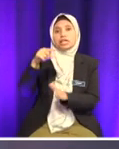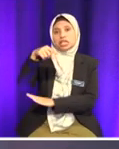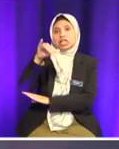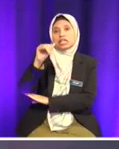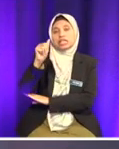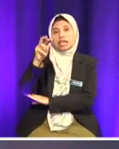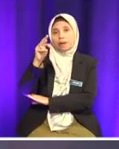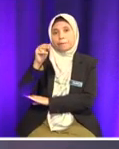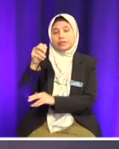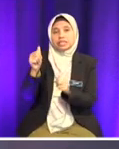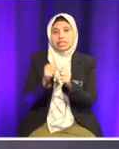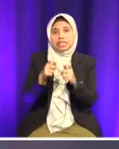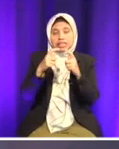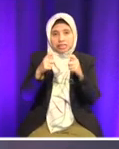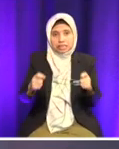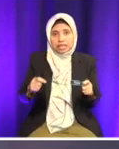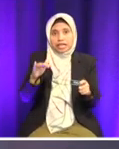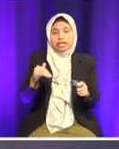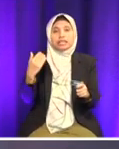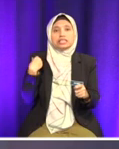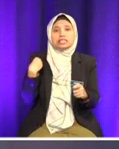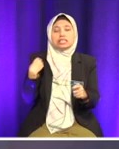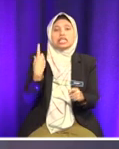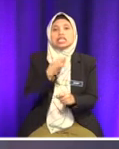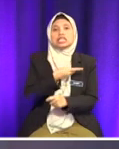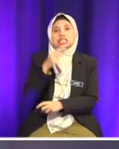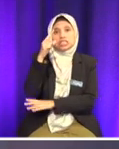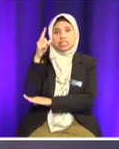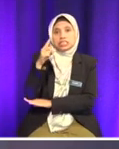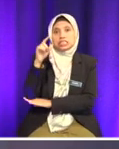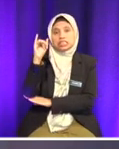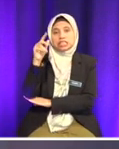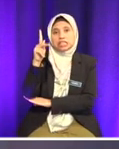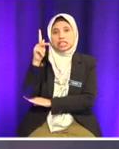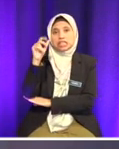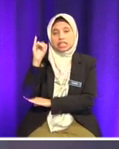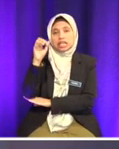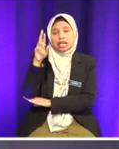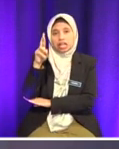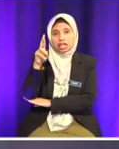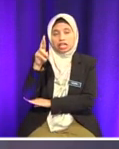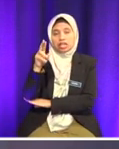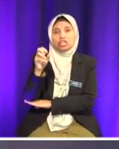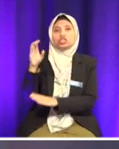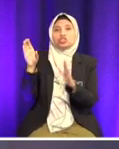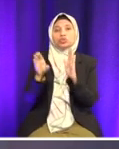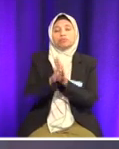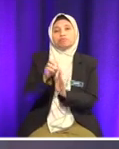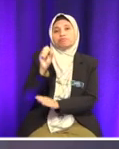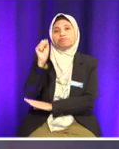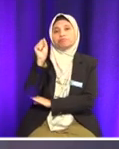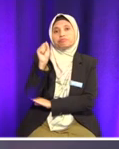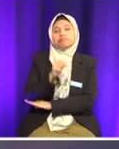dengan ketenangan kita yang ada kita berdzikir kepada Allah saya coba zikir Allah Subhanahu Wa